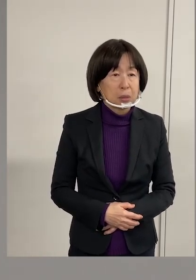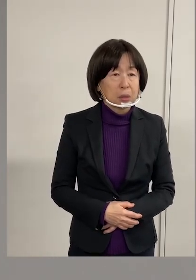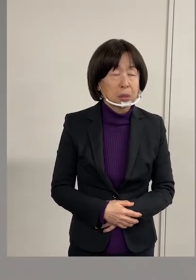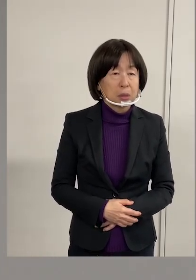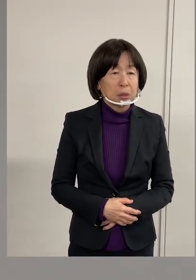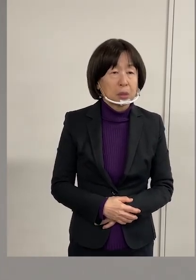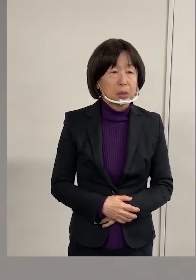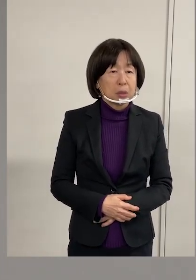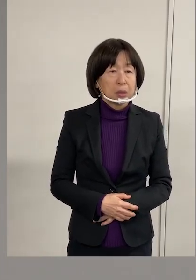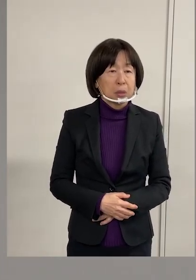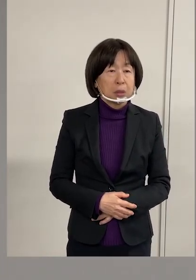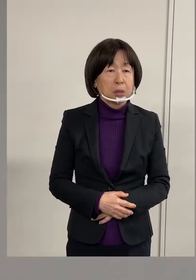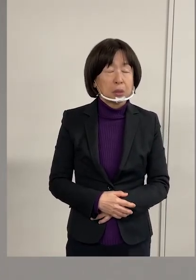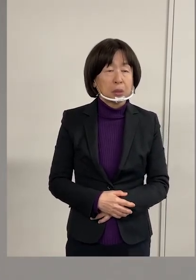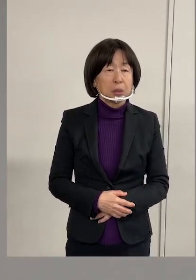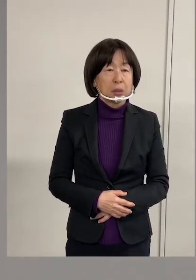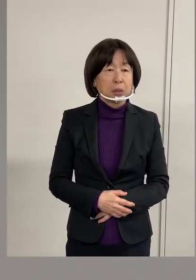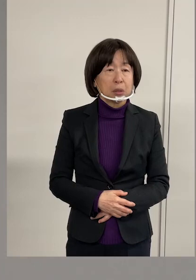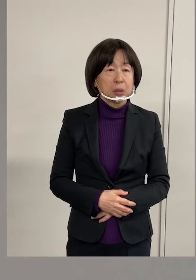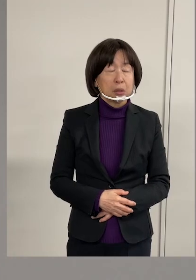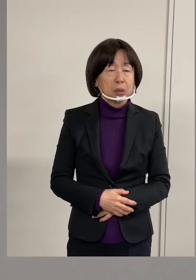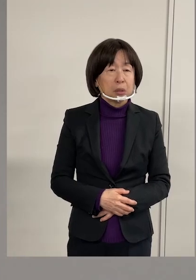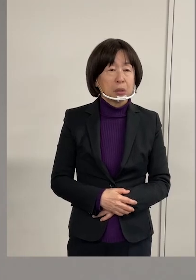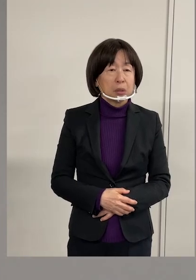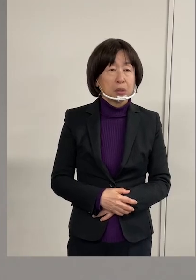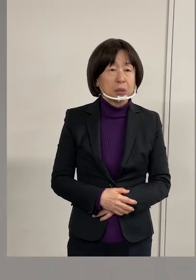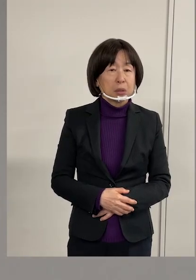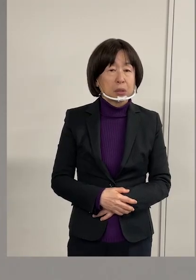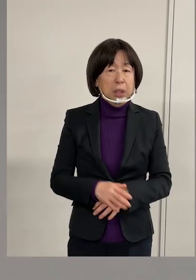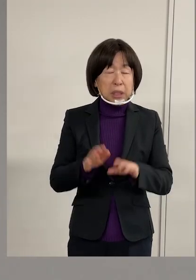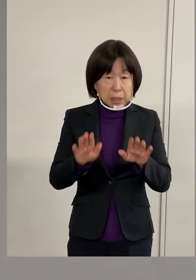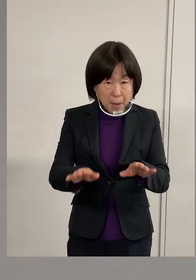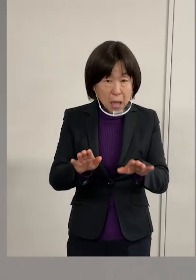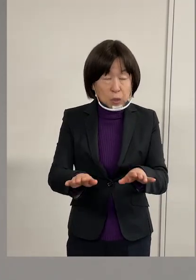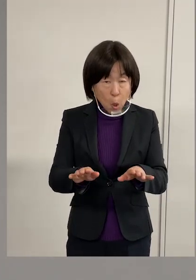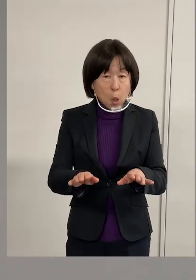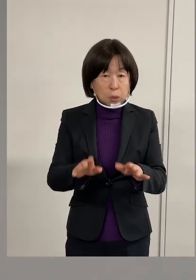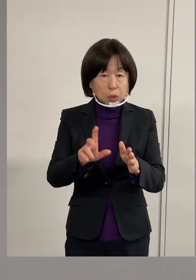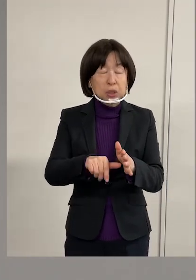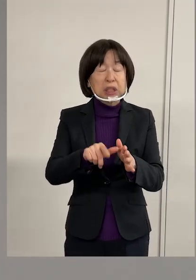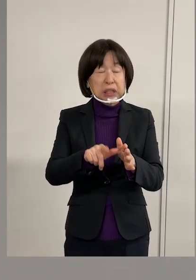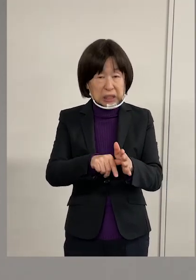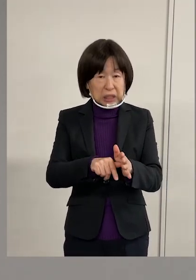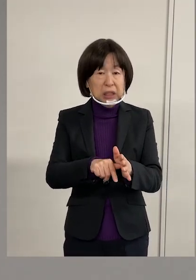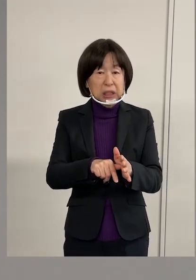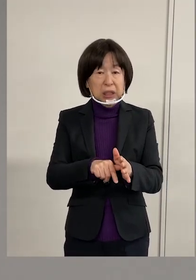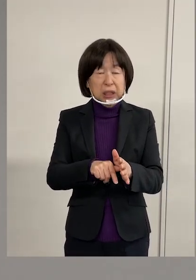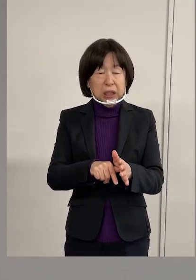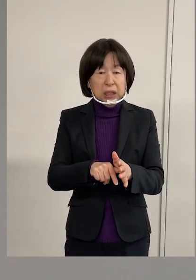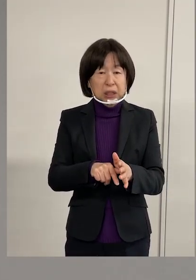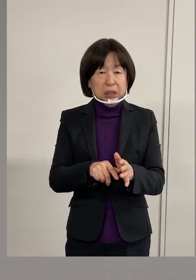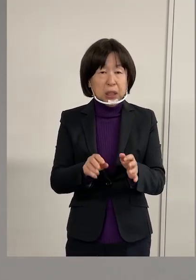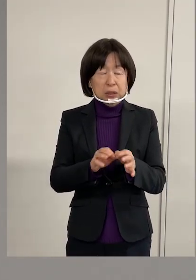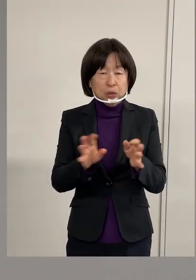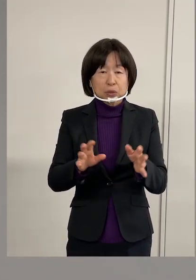幅が大きすぎるというか、まあ、なんていうかな、この時期にやらずに、まあ、もうちょっとこらえて、というの